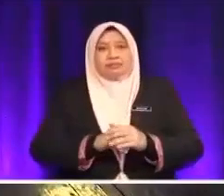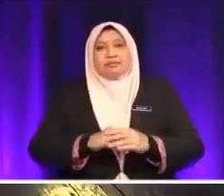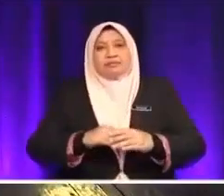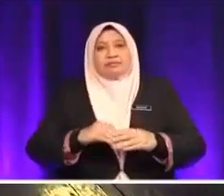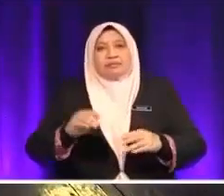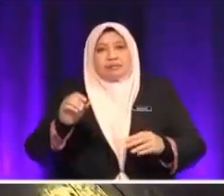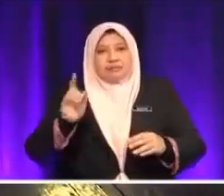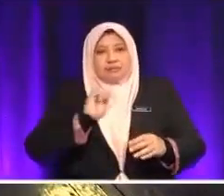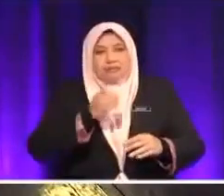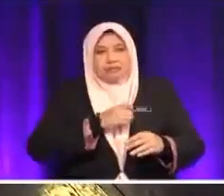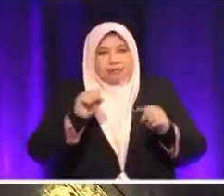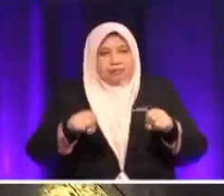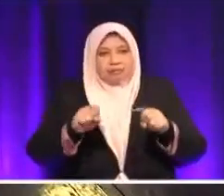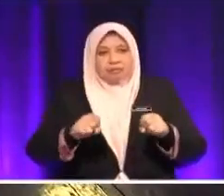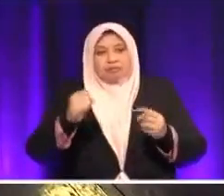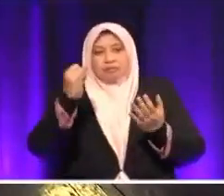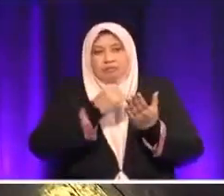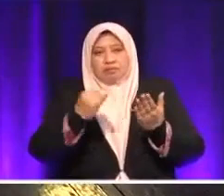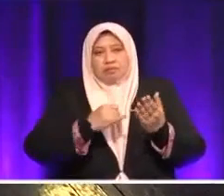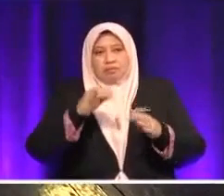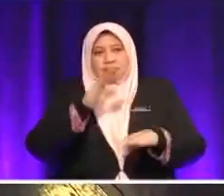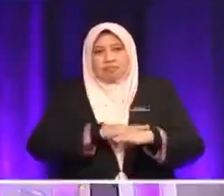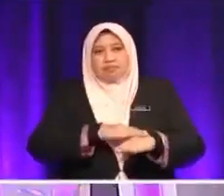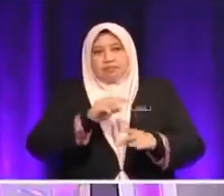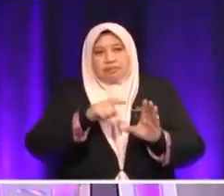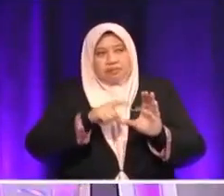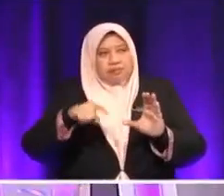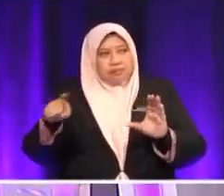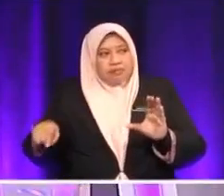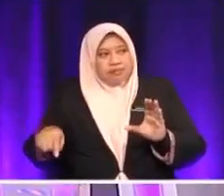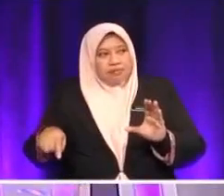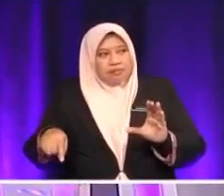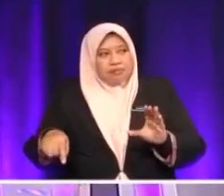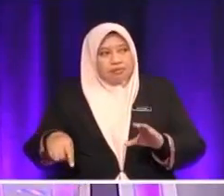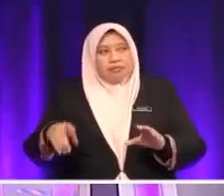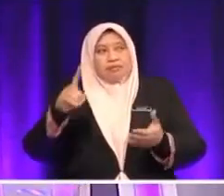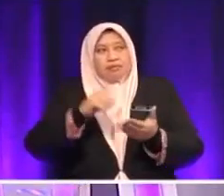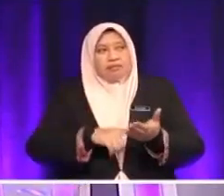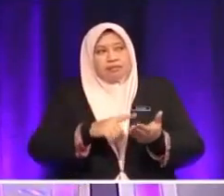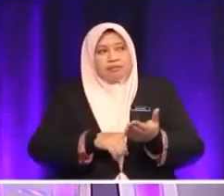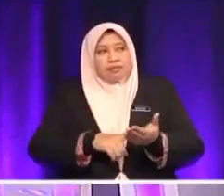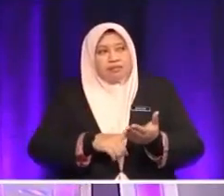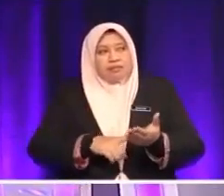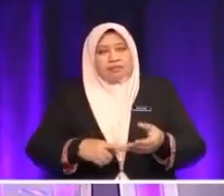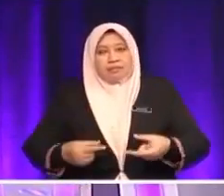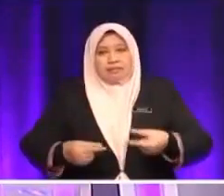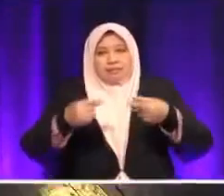juga lukis di sana ya ganjaran Saya anak bayi kok murid-murid